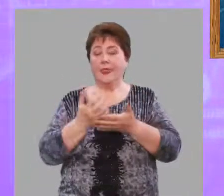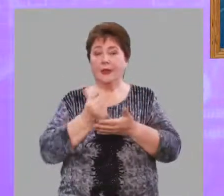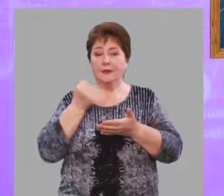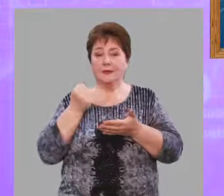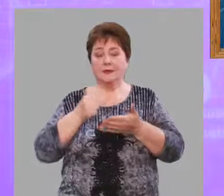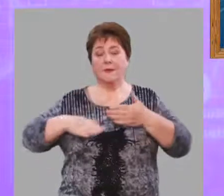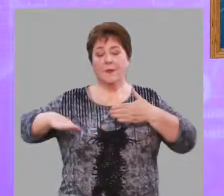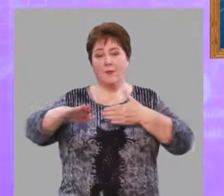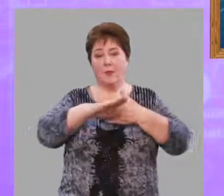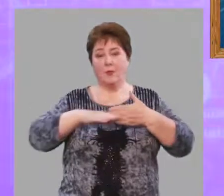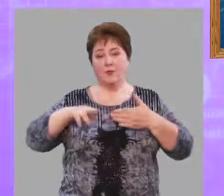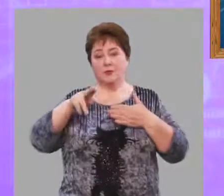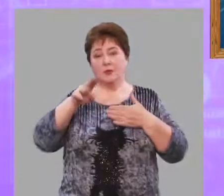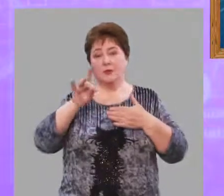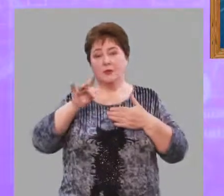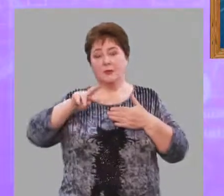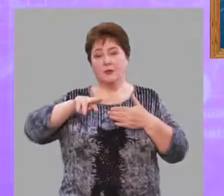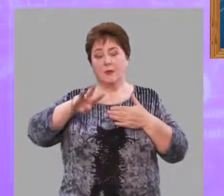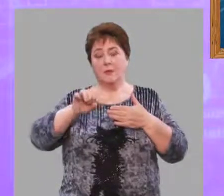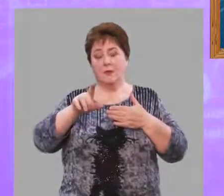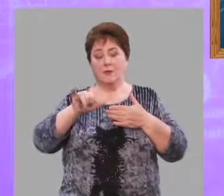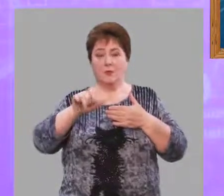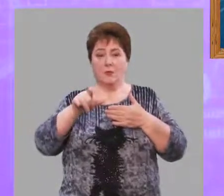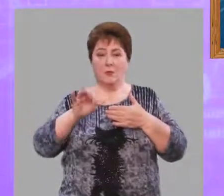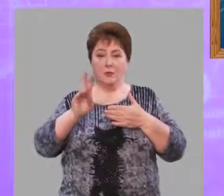Найдите площадь прямоугольника.